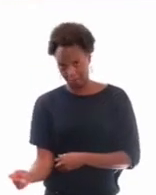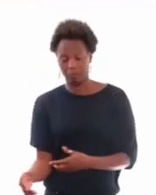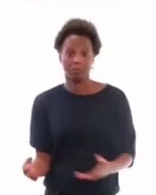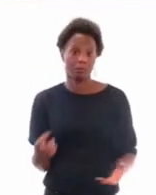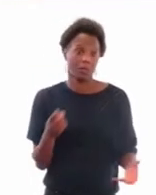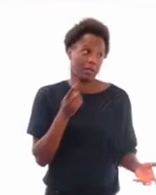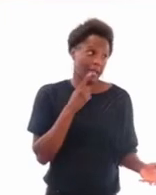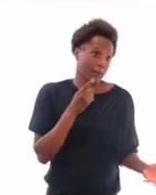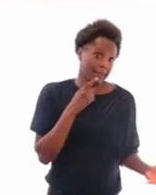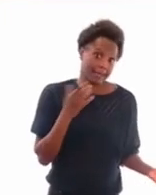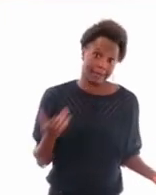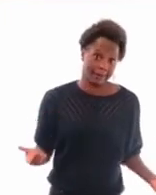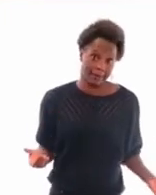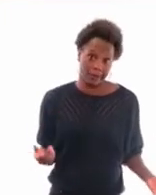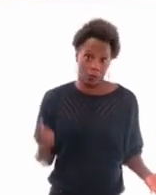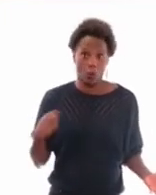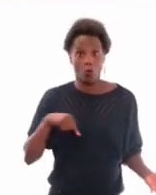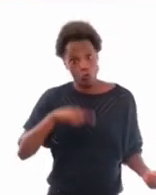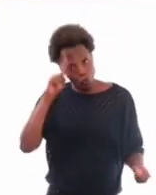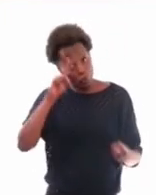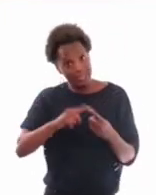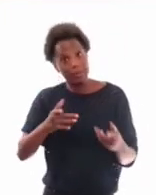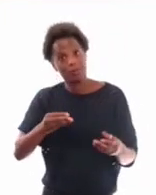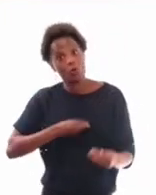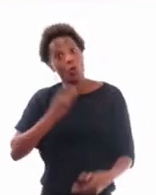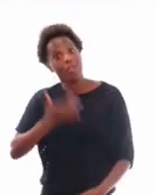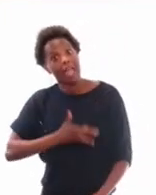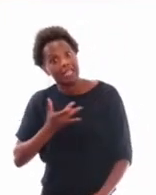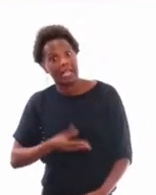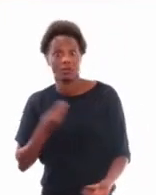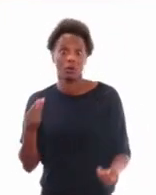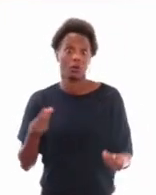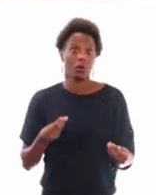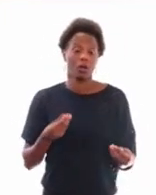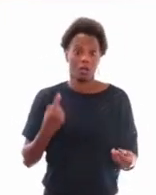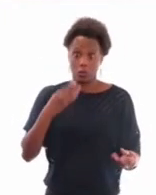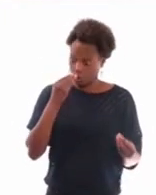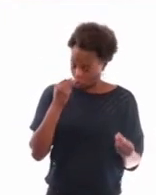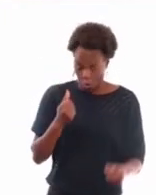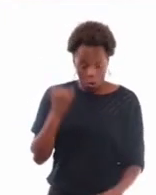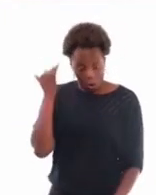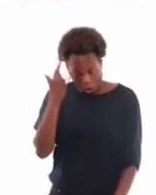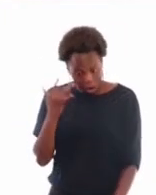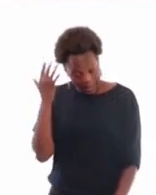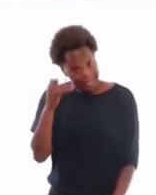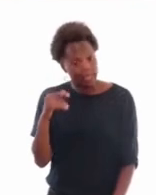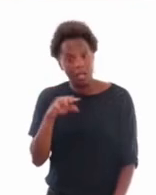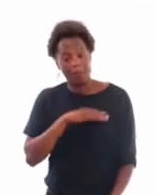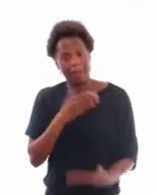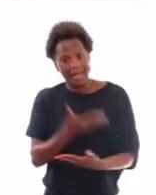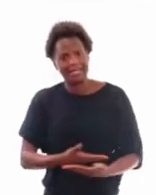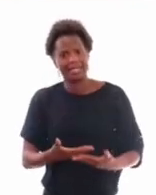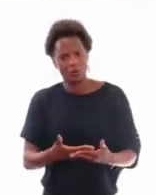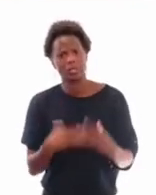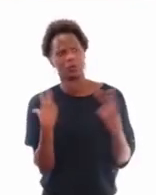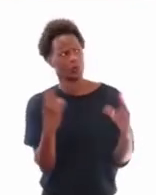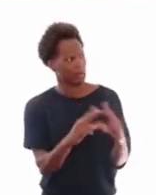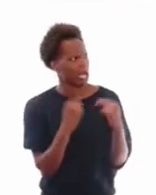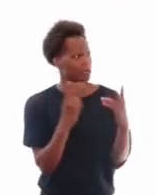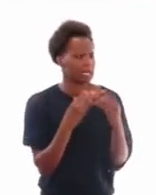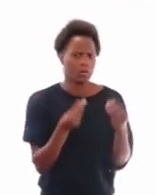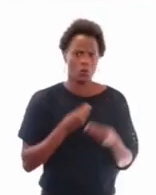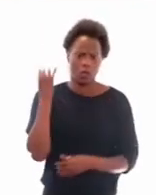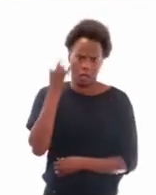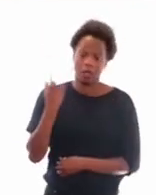on n'est pas intéressé ni préoccupé par les situations qui sont décrites depuis quelques minutes par les uns et par les autres.